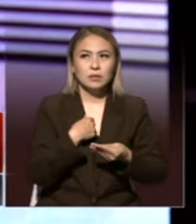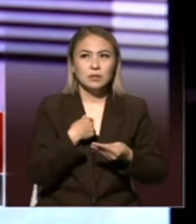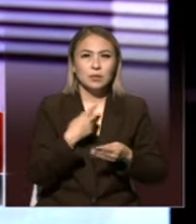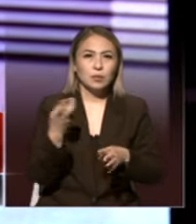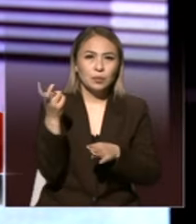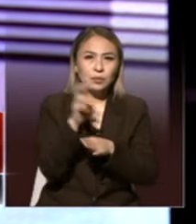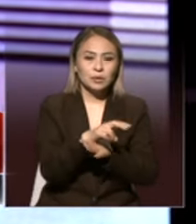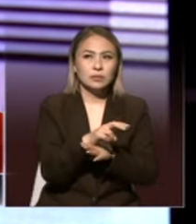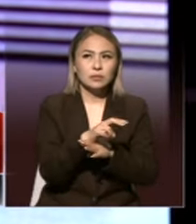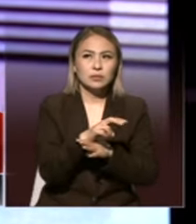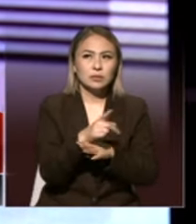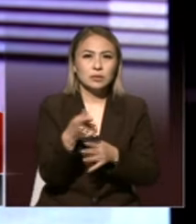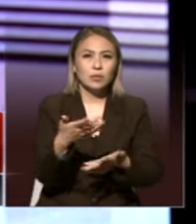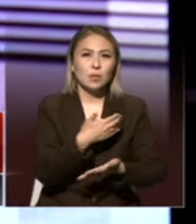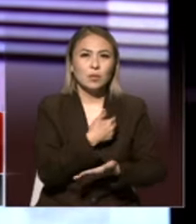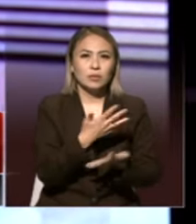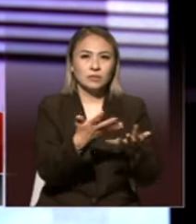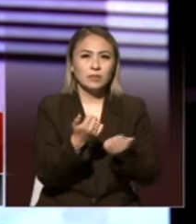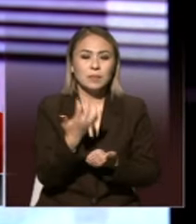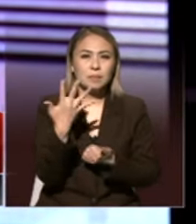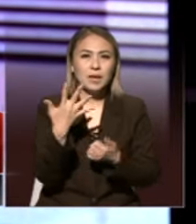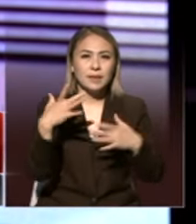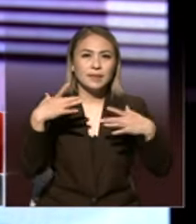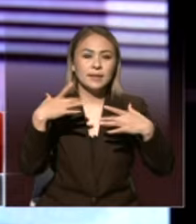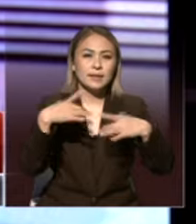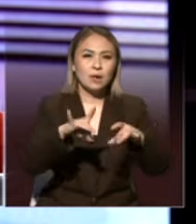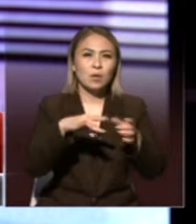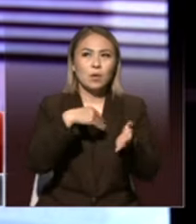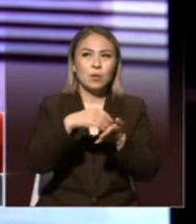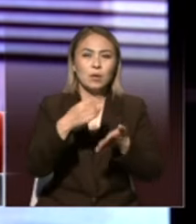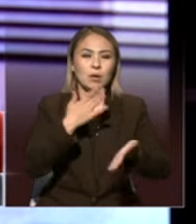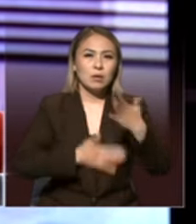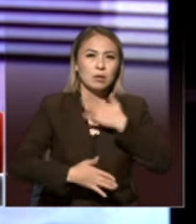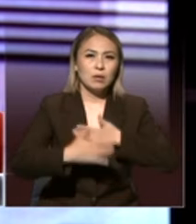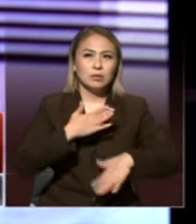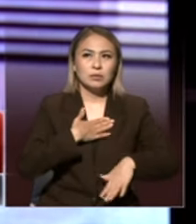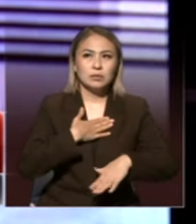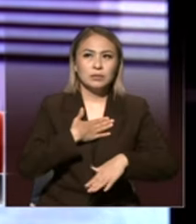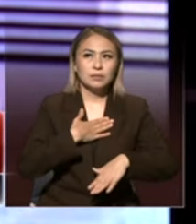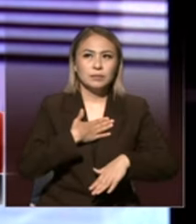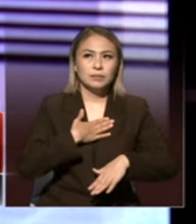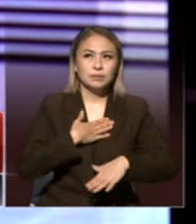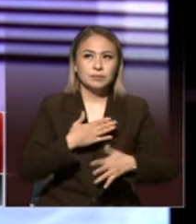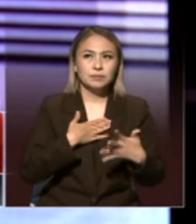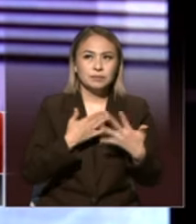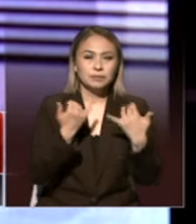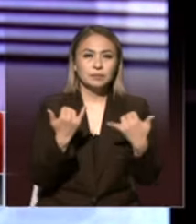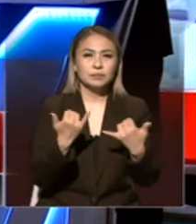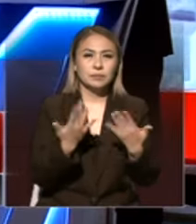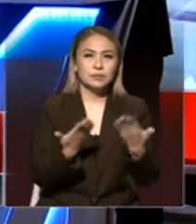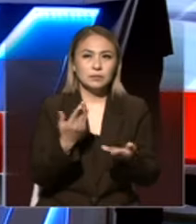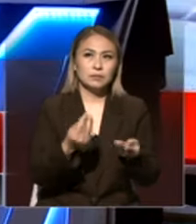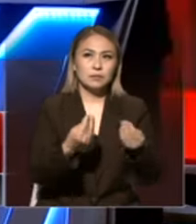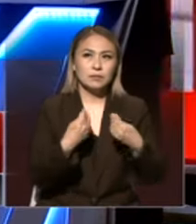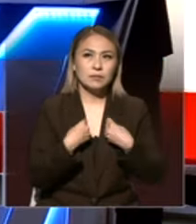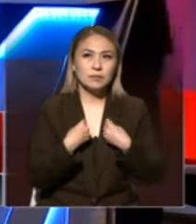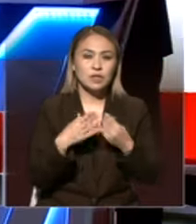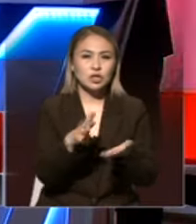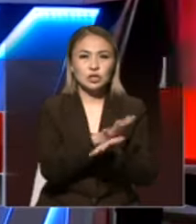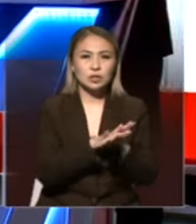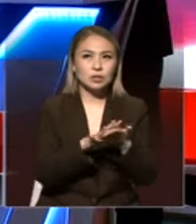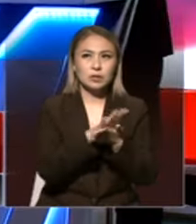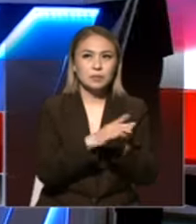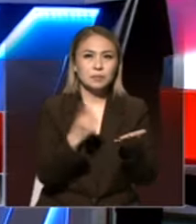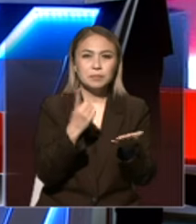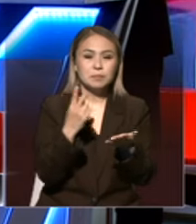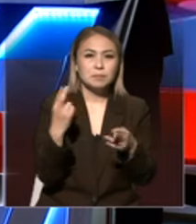ол қанағат, сен аламын дедің ғой, бір 5 трактор сатып ал деді. Мен қуандым, о, Аллаға шүкір, мен енді қазір маған берсе, ешқандай